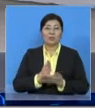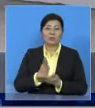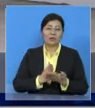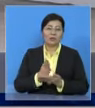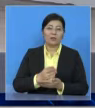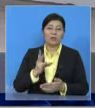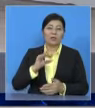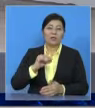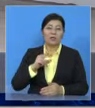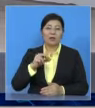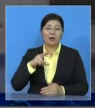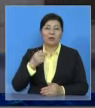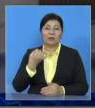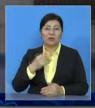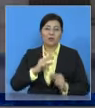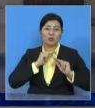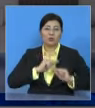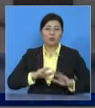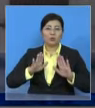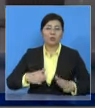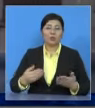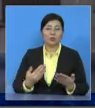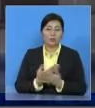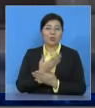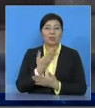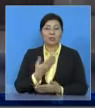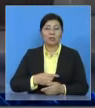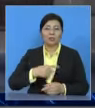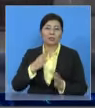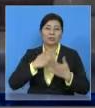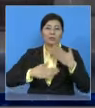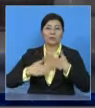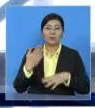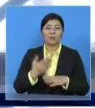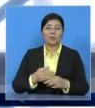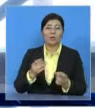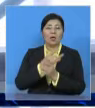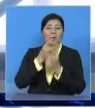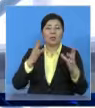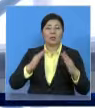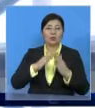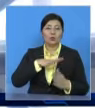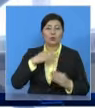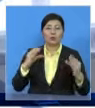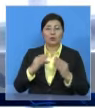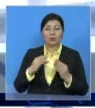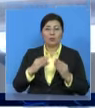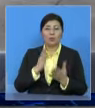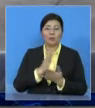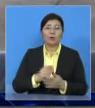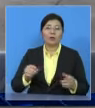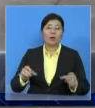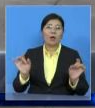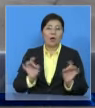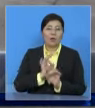жүрген Николай Шишковский жұмыс орнының заман талабына сай жаңарғанына дән риза. Мәдениет үйінде түрлі үйірмелер бар. Вокалдан,